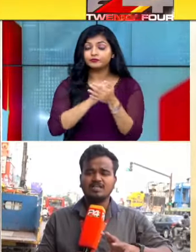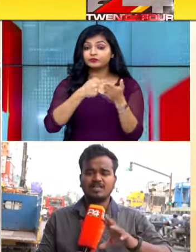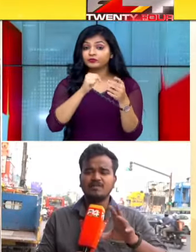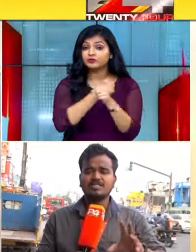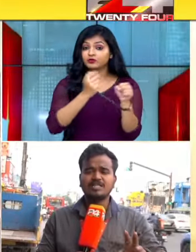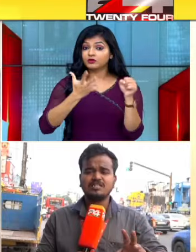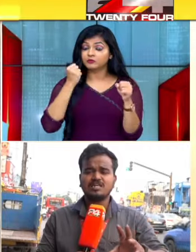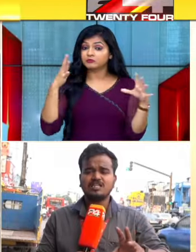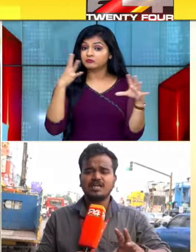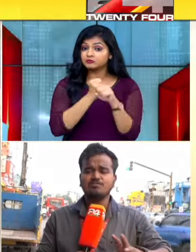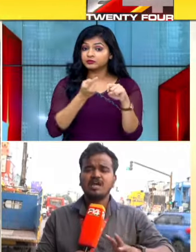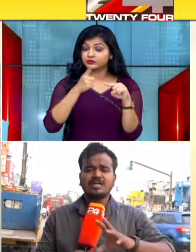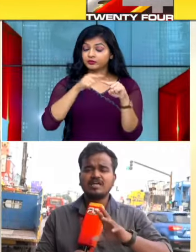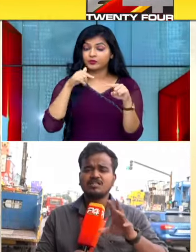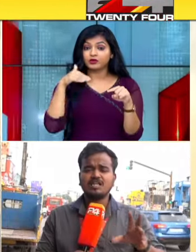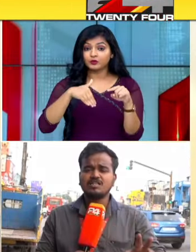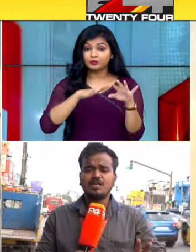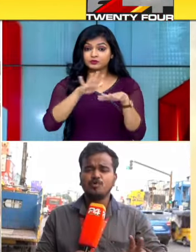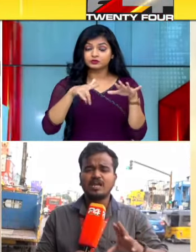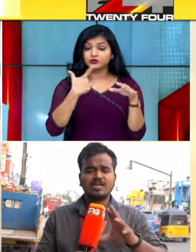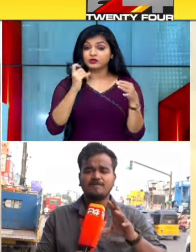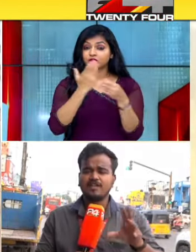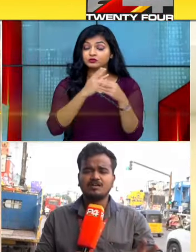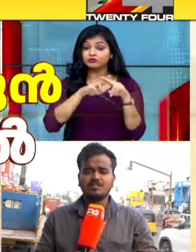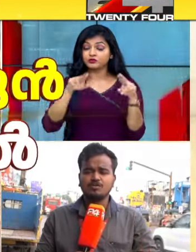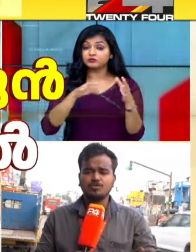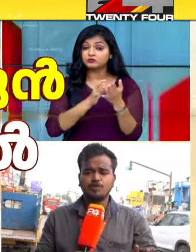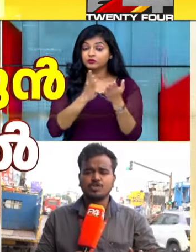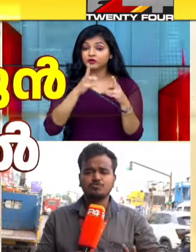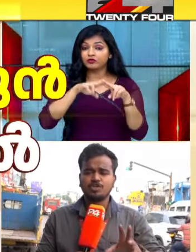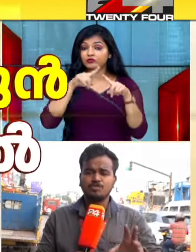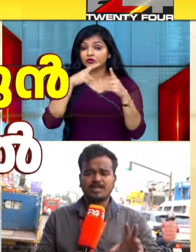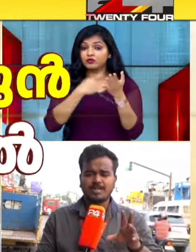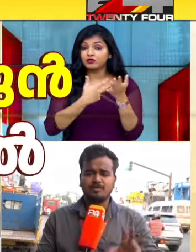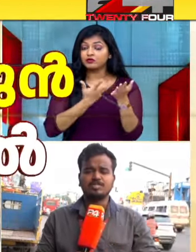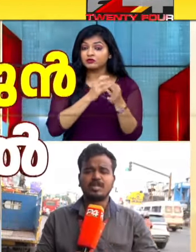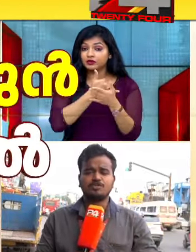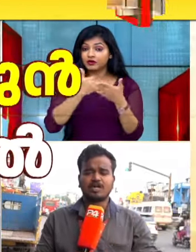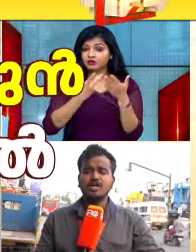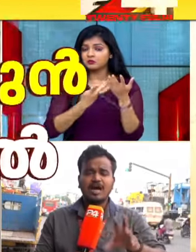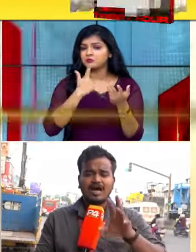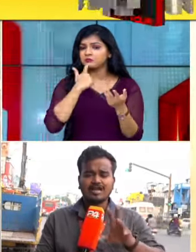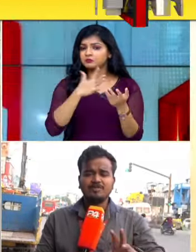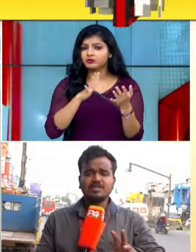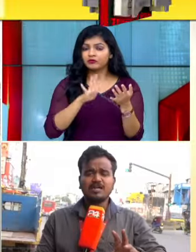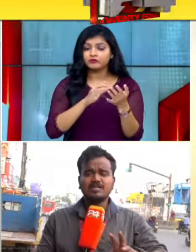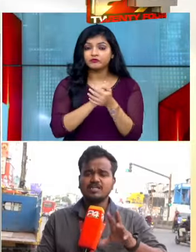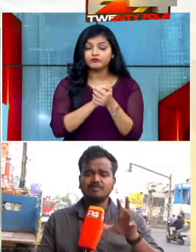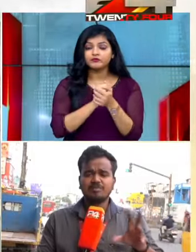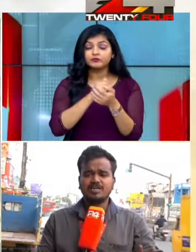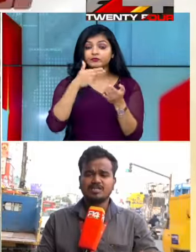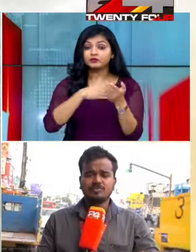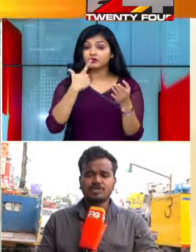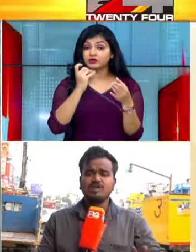അല്ലെങ്കിൽ ഈ നിലവിലെ സാഹചര്യത്തിൽ എന്തായാലും കേസ് തന്നെ തള്ളിപ്പോകുക, അല്ലെങ്കിൽ FIR റദ്ദാക്കുന്ന ഒരു പ്രശ്നം ഉദിക്കുന്നില്ല എന്നാണ് മനസ്സിലാകുന്നത്. അങ്ങനെ